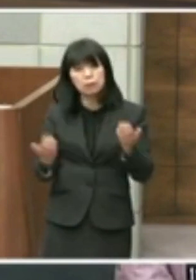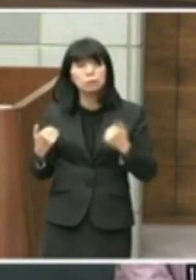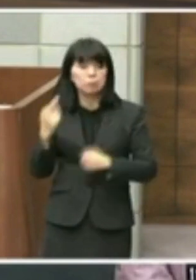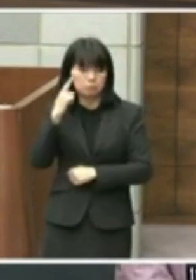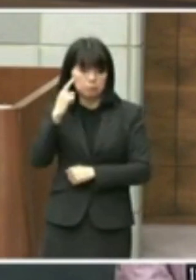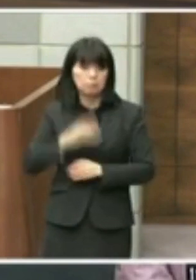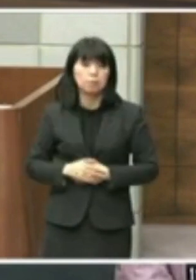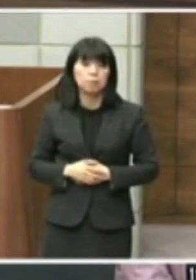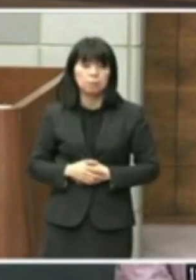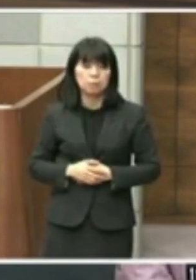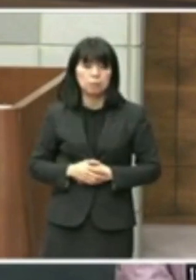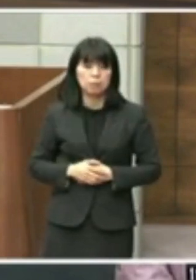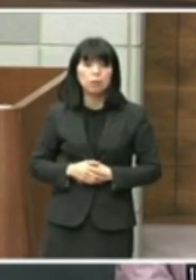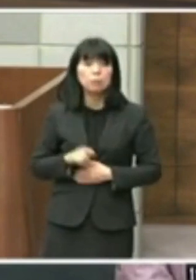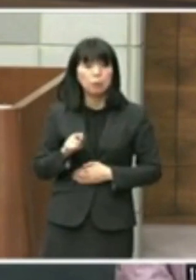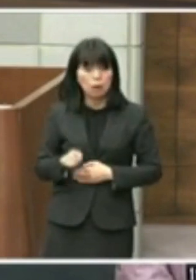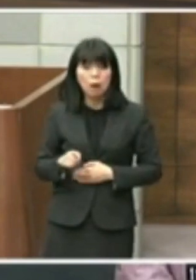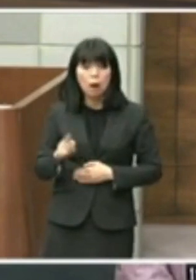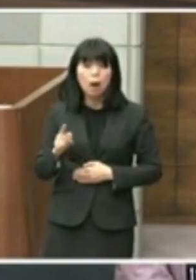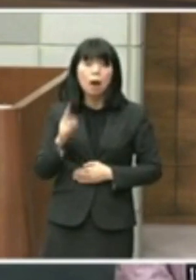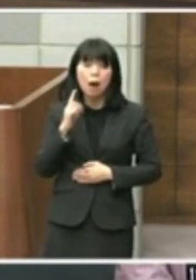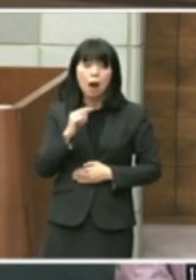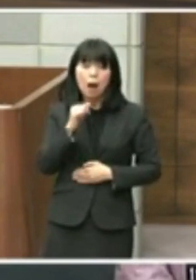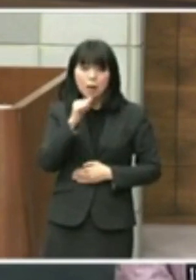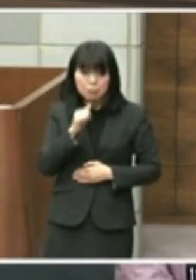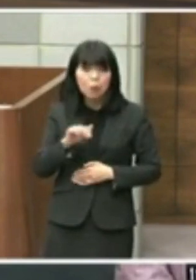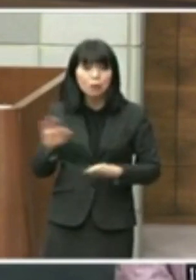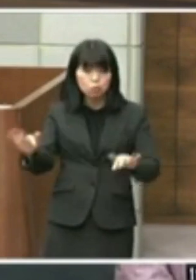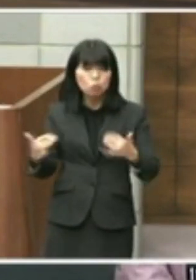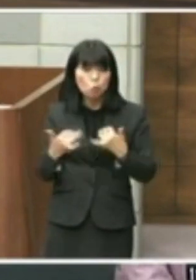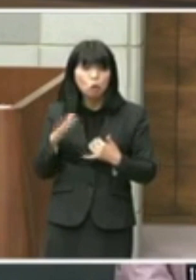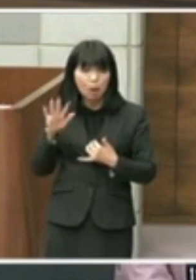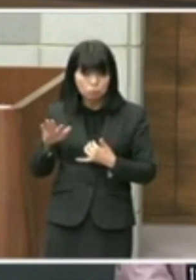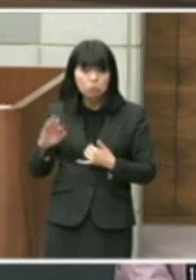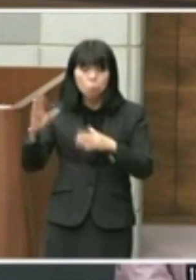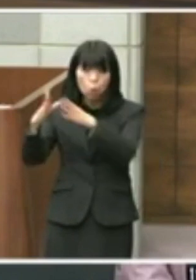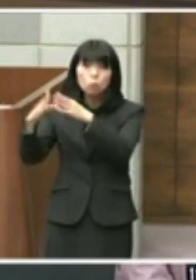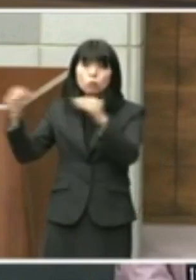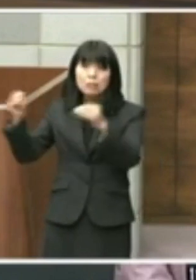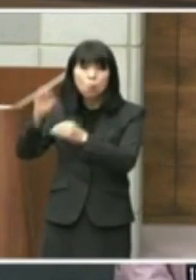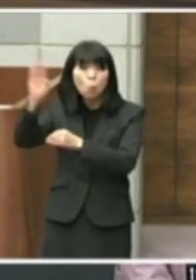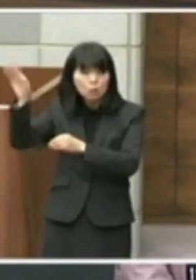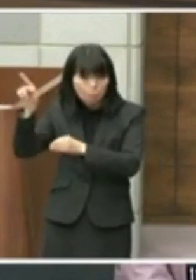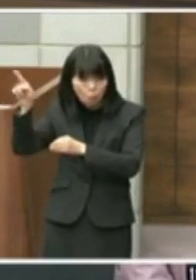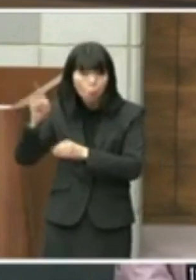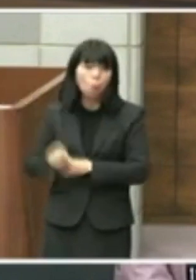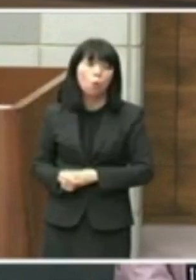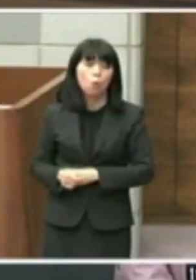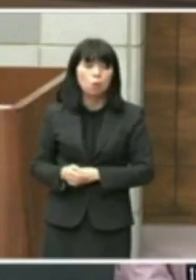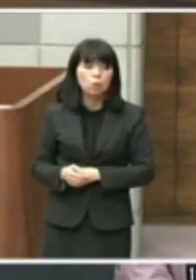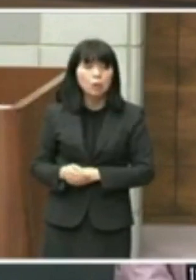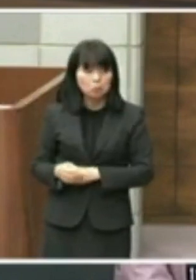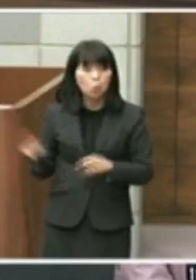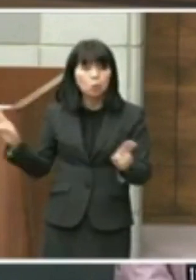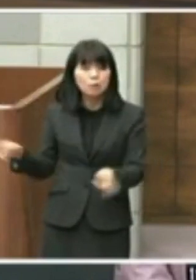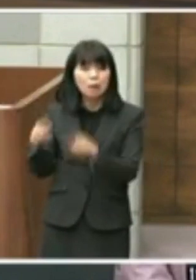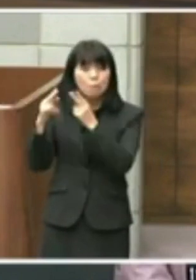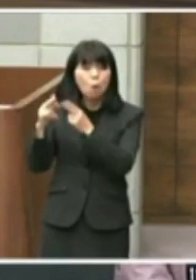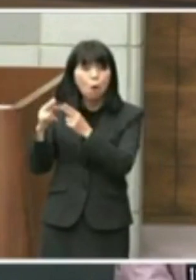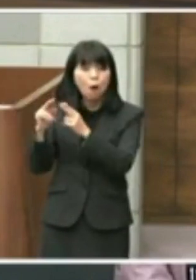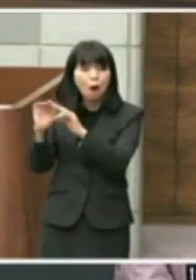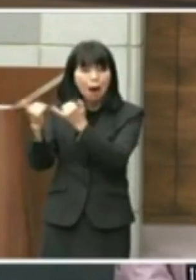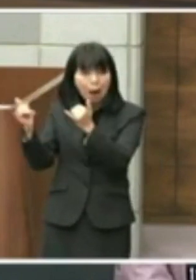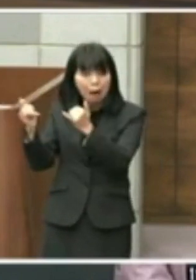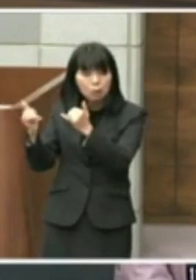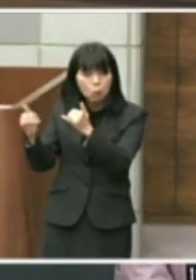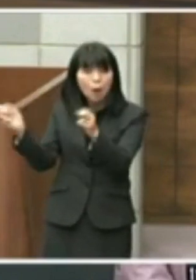で、明石ではこうやって注目されてますけれども、国の方でも先ほど その専門家会議の